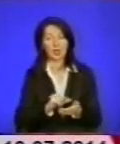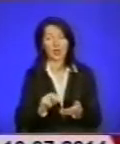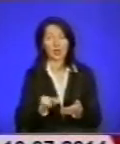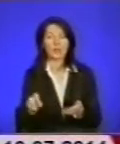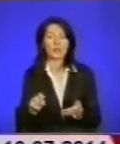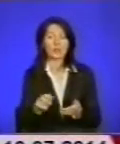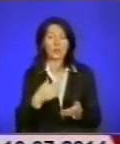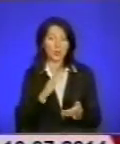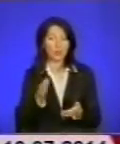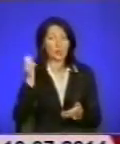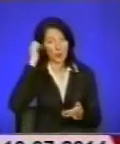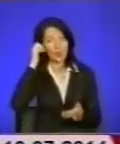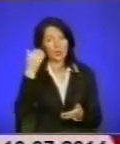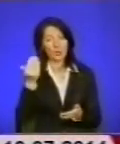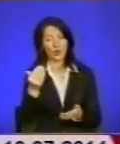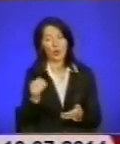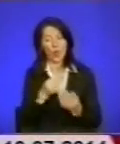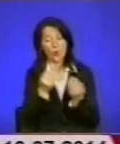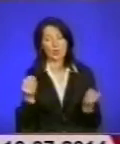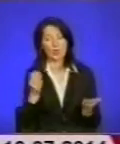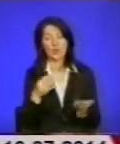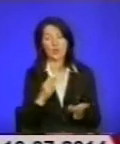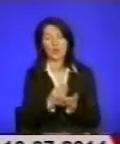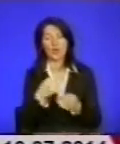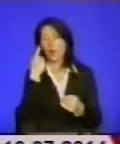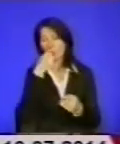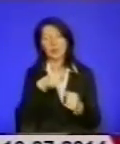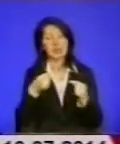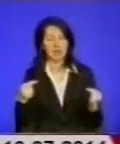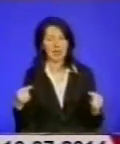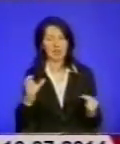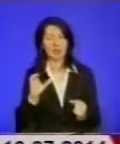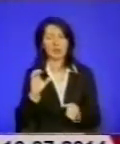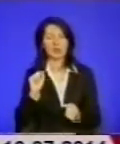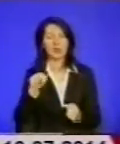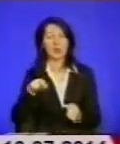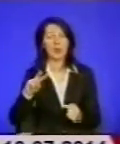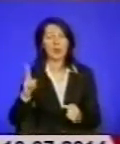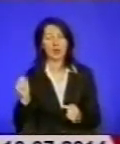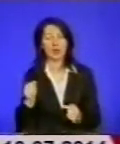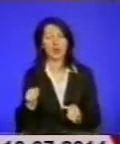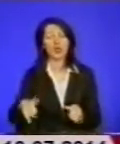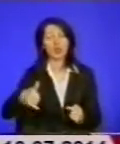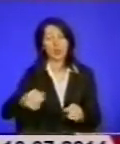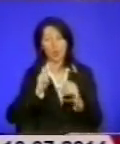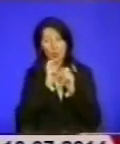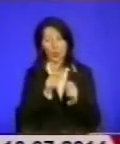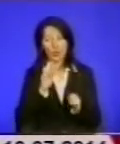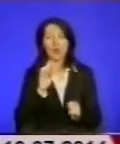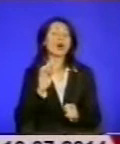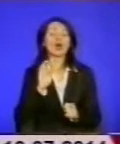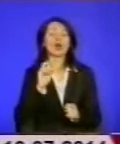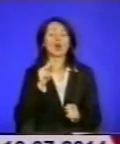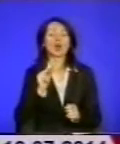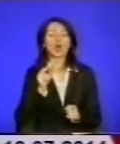нього. У музеї представлені особисті речі Степана Сипеляка. Сумка, подарована В'ячеславом Чорноволом, гармонія, на